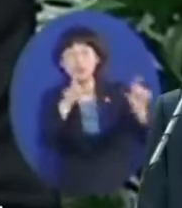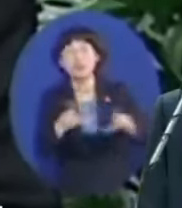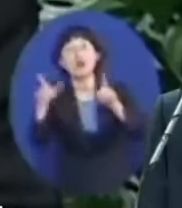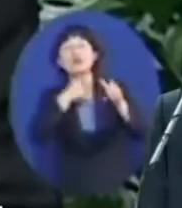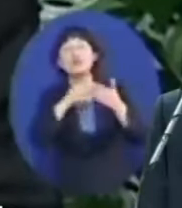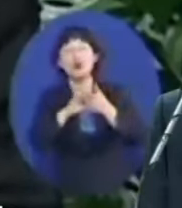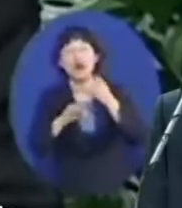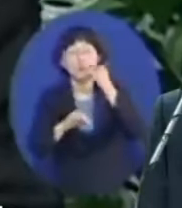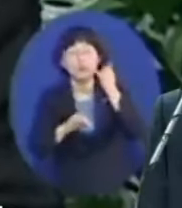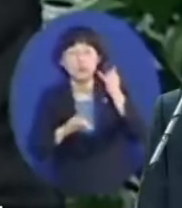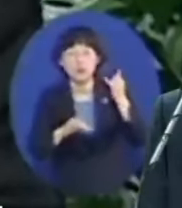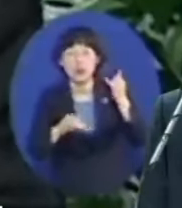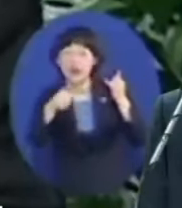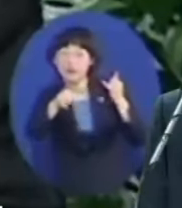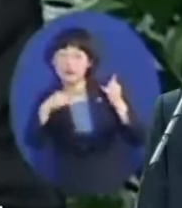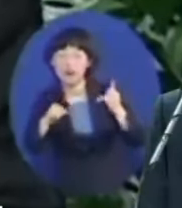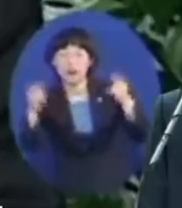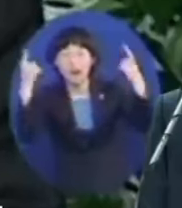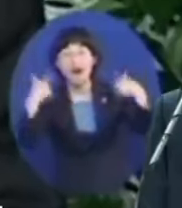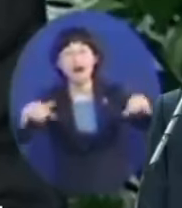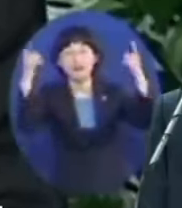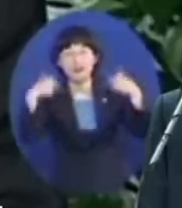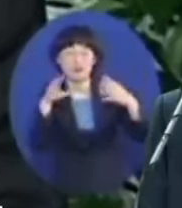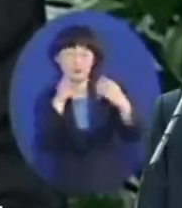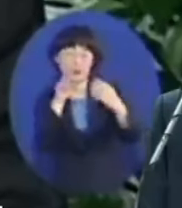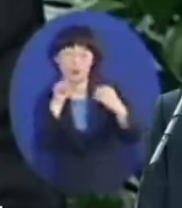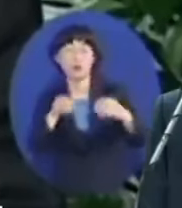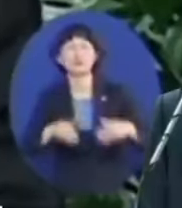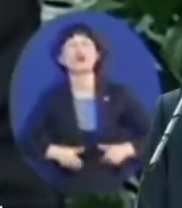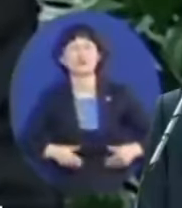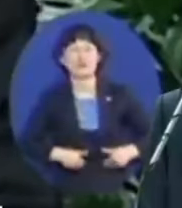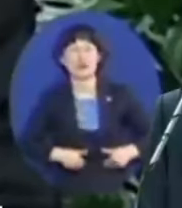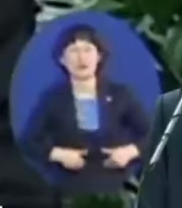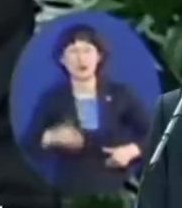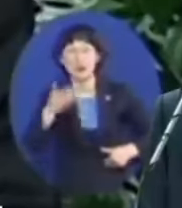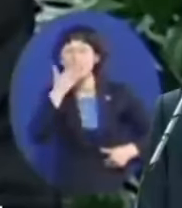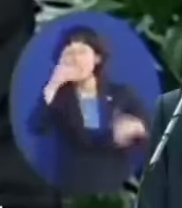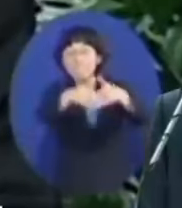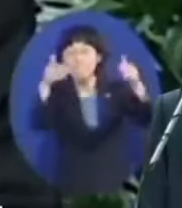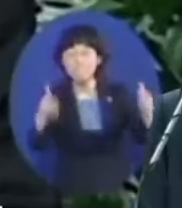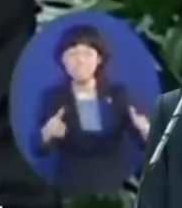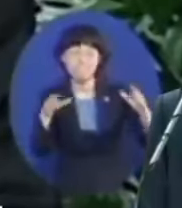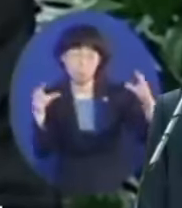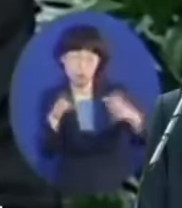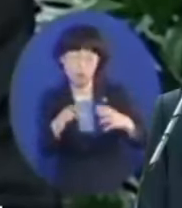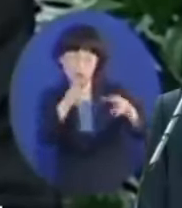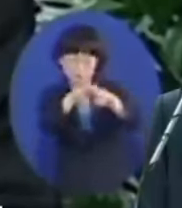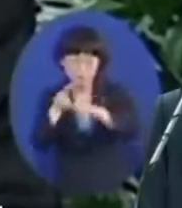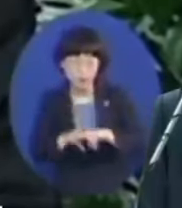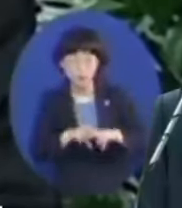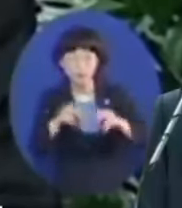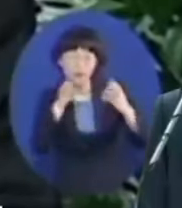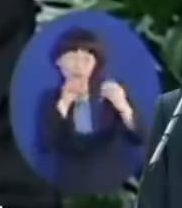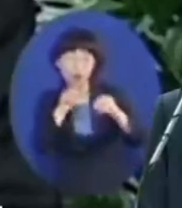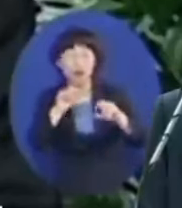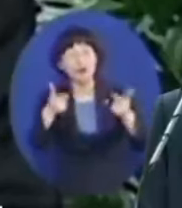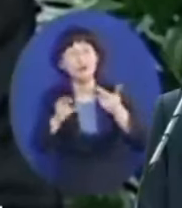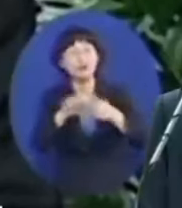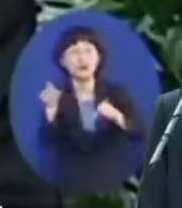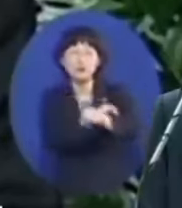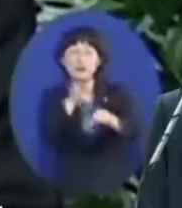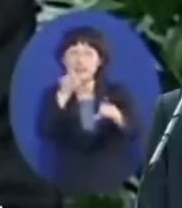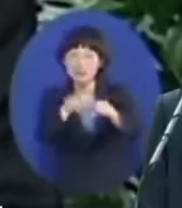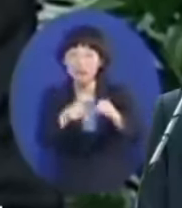어머니, 아들, 딸들이 항상 대화를 해야 되는 것입니다. 식탁에서 모여서 대화하든지 특별한 시간을 내서 서로